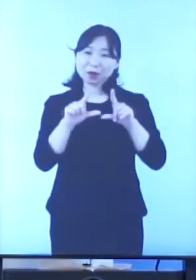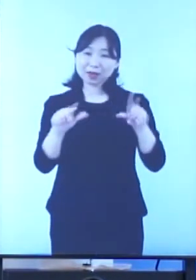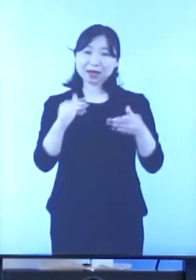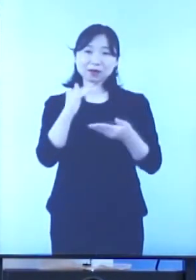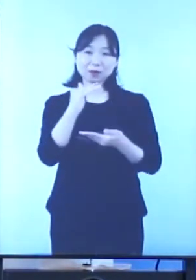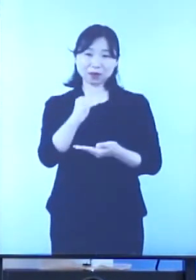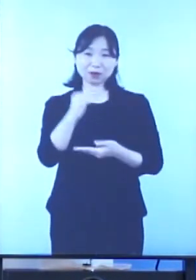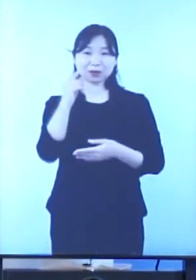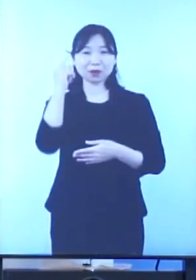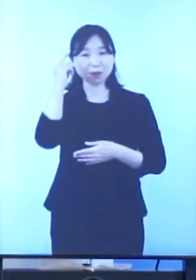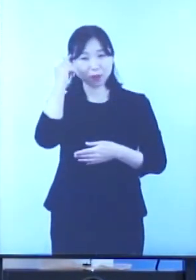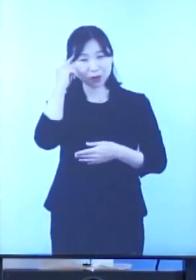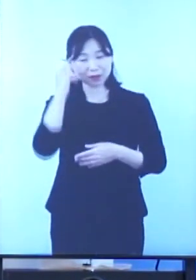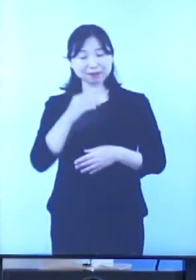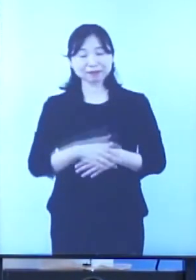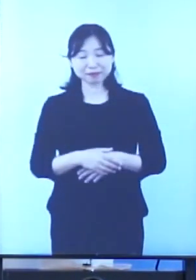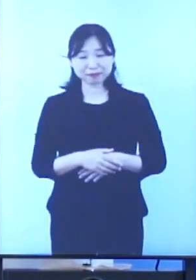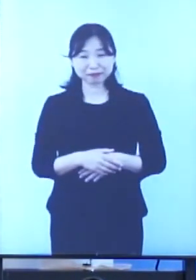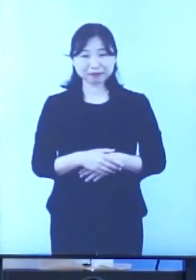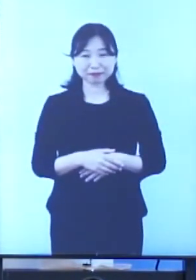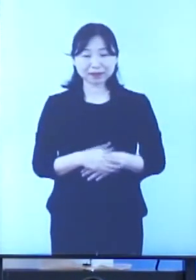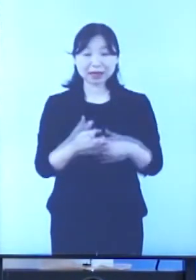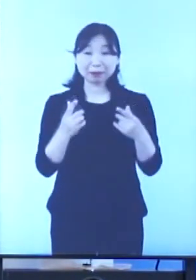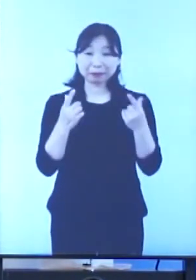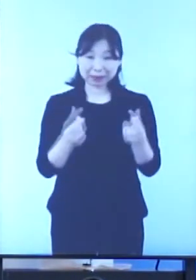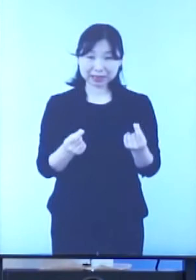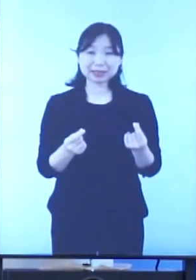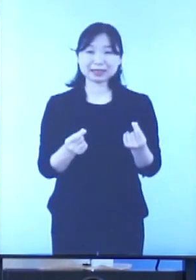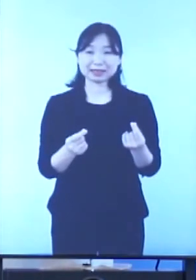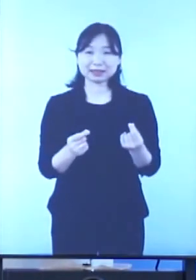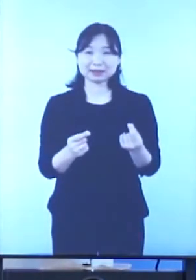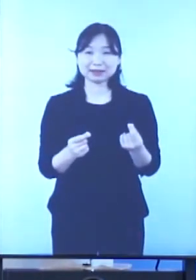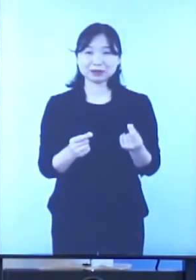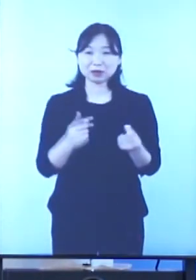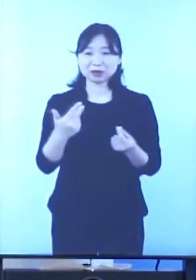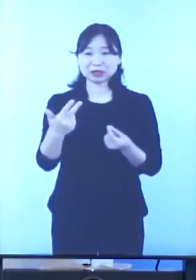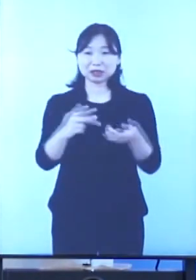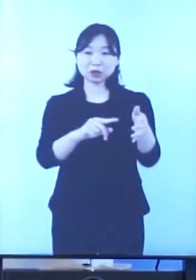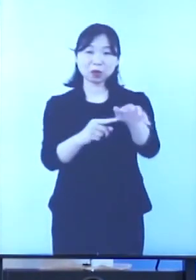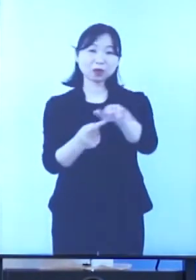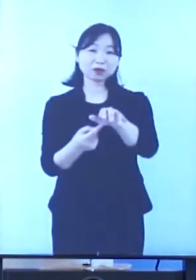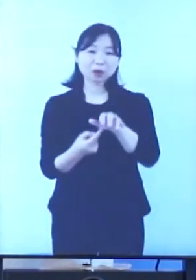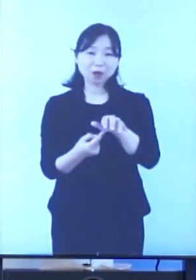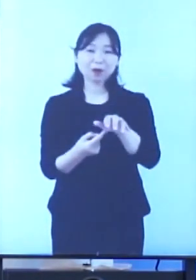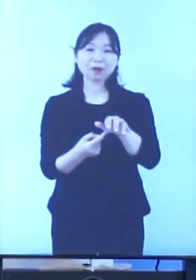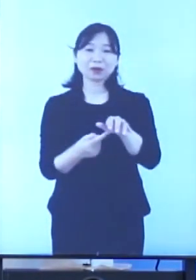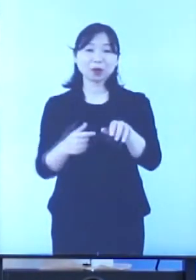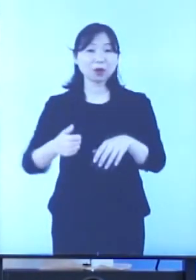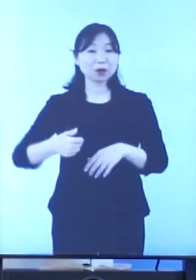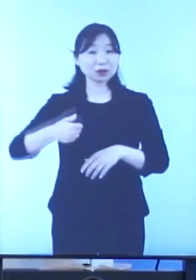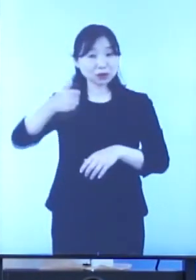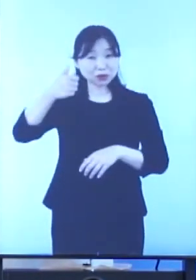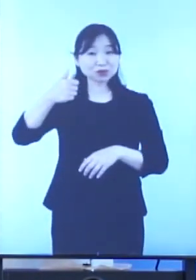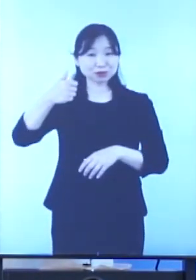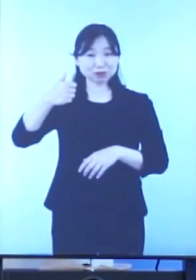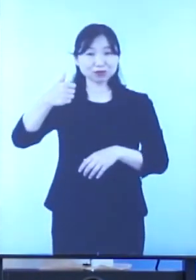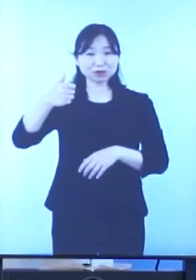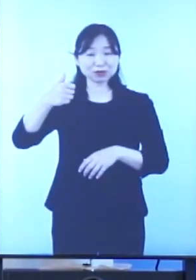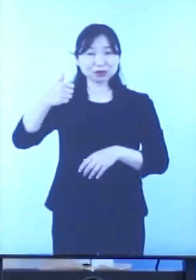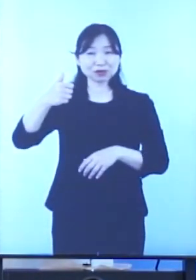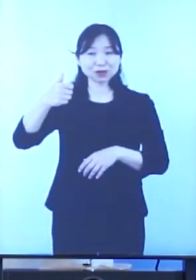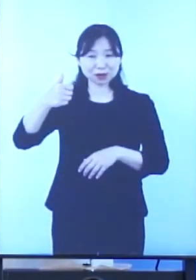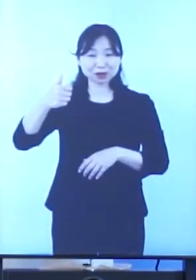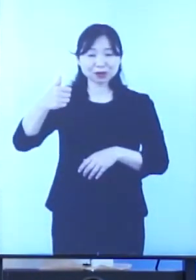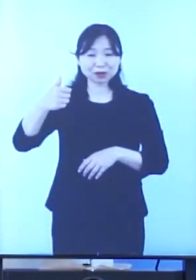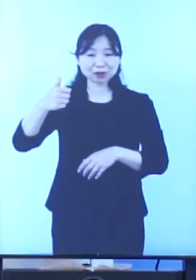います。どうしてもこうその市町村 の, 主体のところと